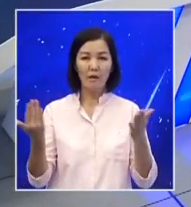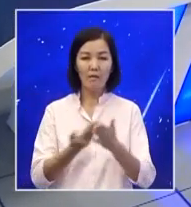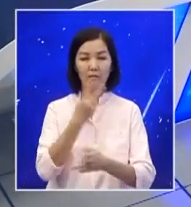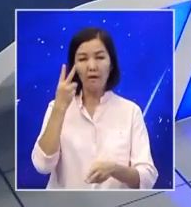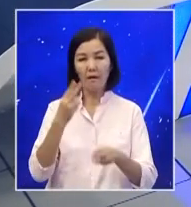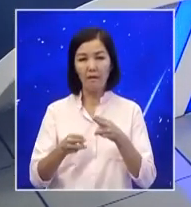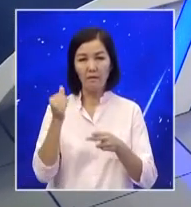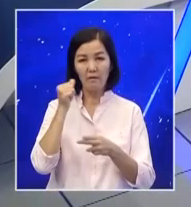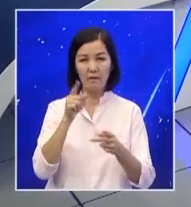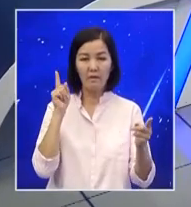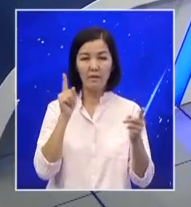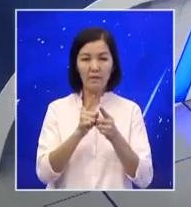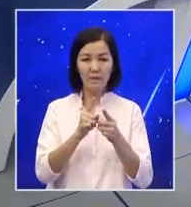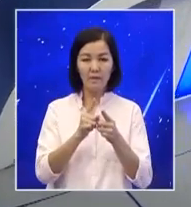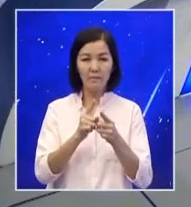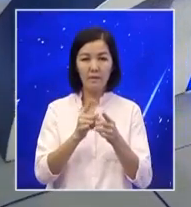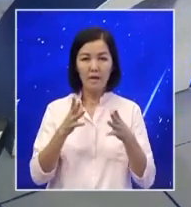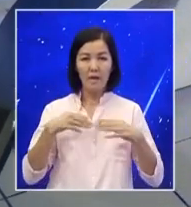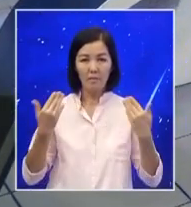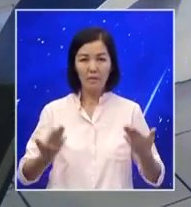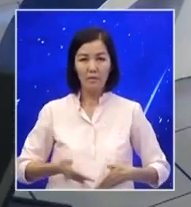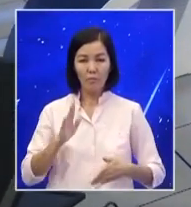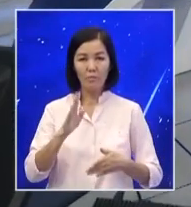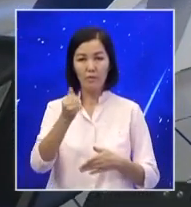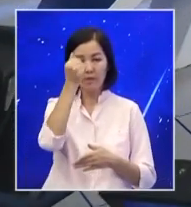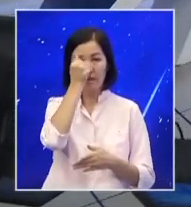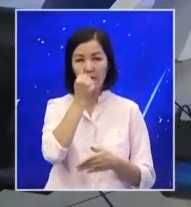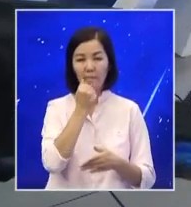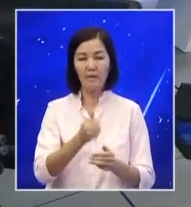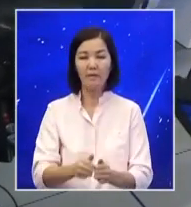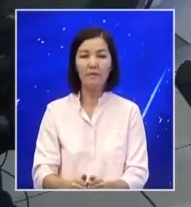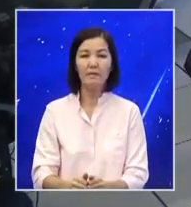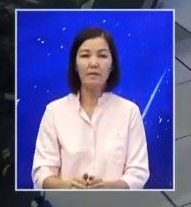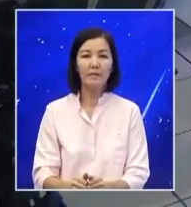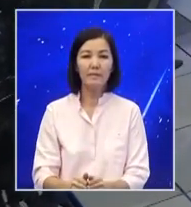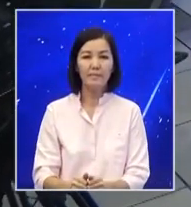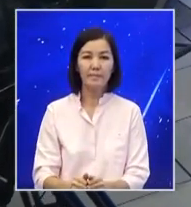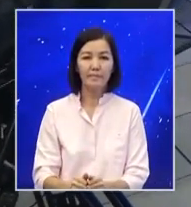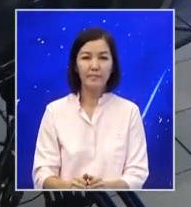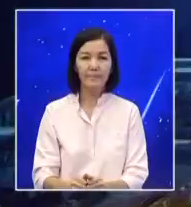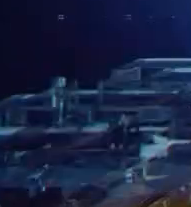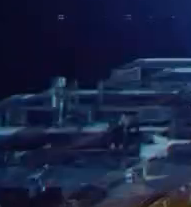Қадірменді көрермен, бүгінге айтар ақпараттар осындай болды. Келер күні амандықта қауышайық. Сау саламатта болыңыздар.